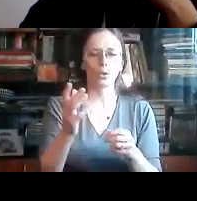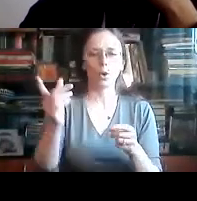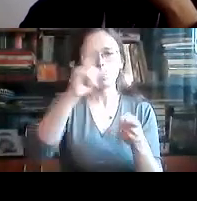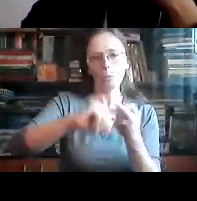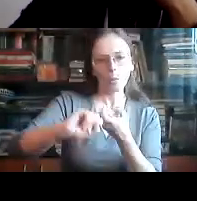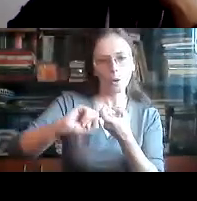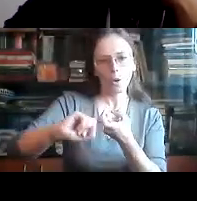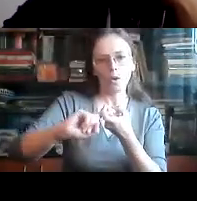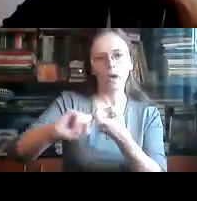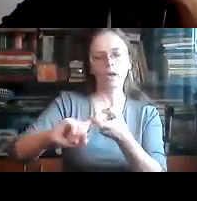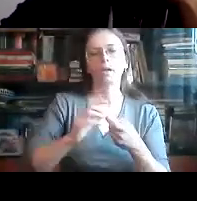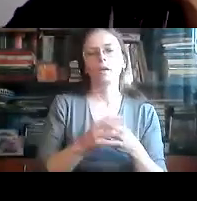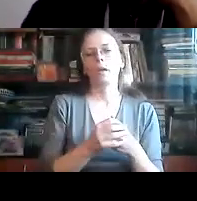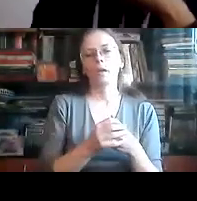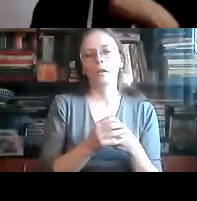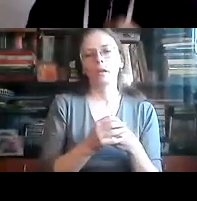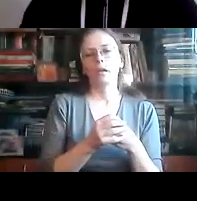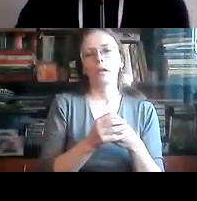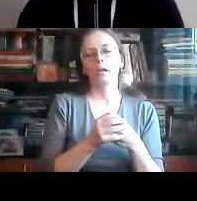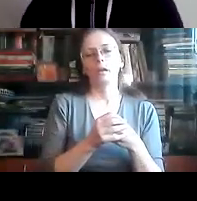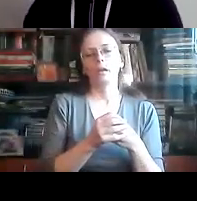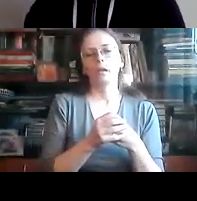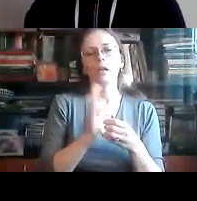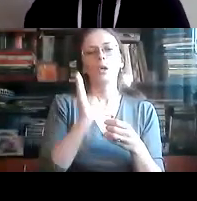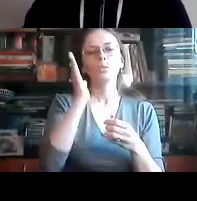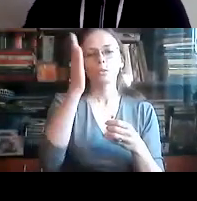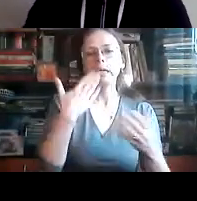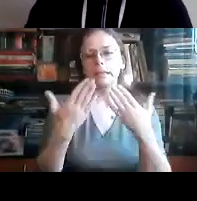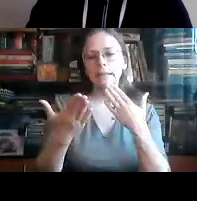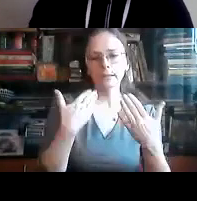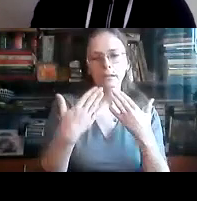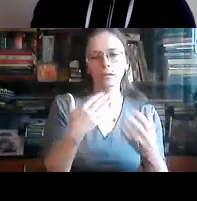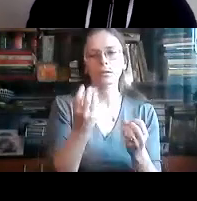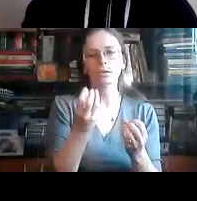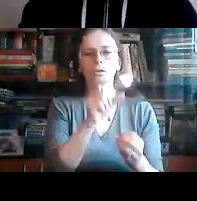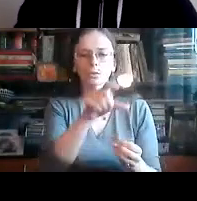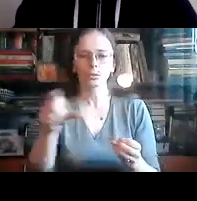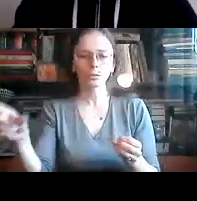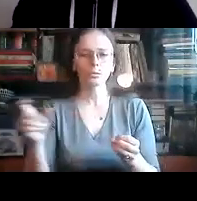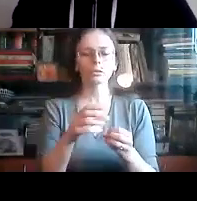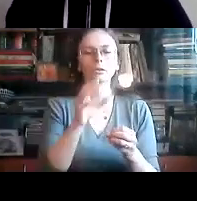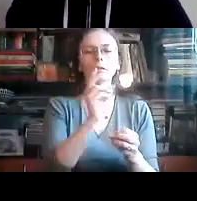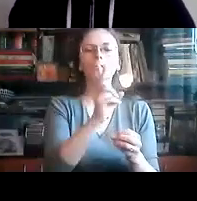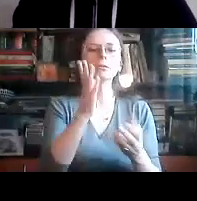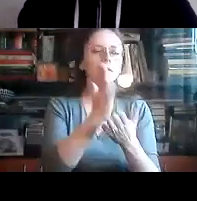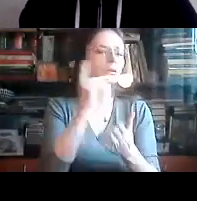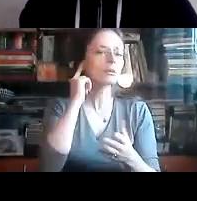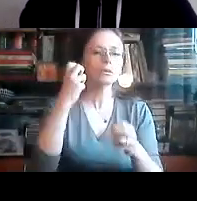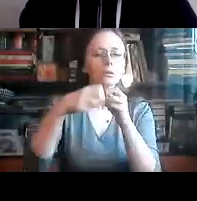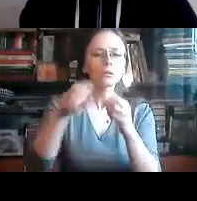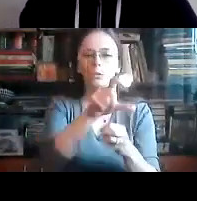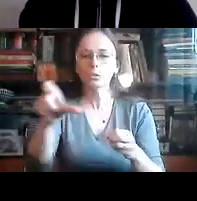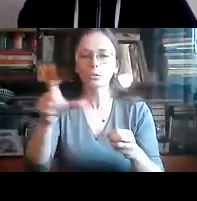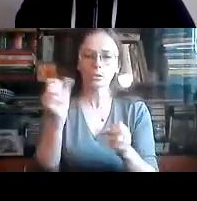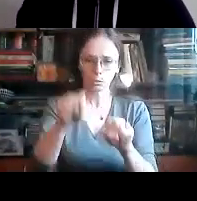подключить к нашей беседе людей с ограничениями по слуху. Да, Света сказала, что потом это будет выложено